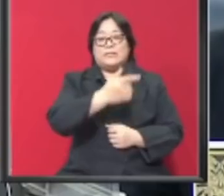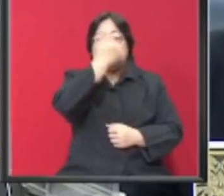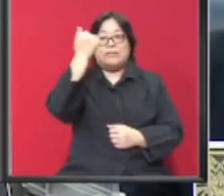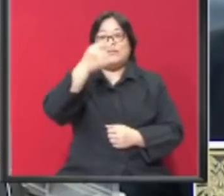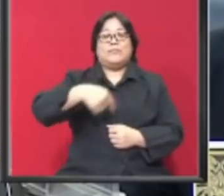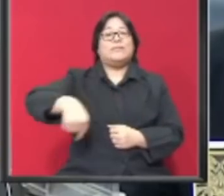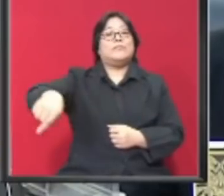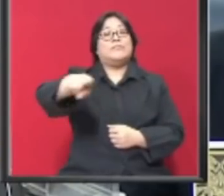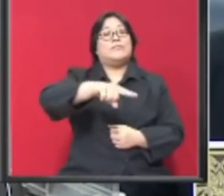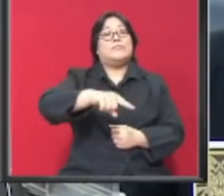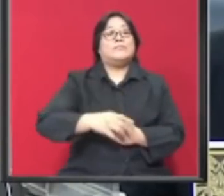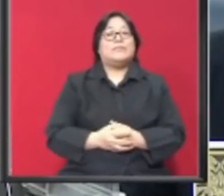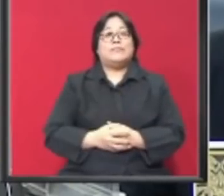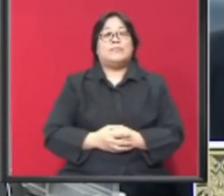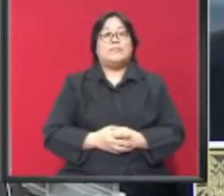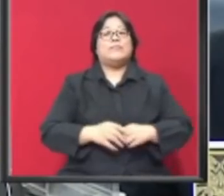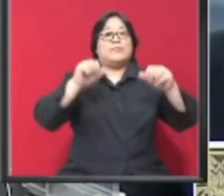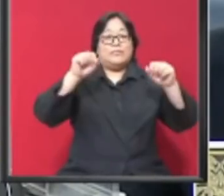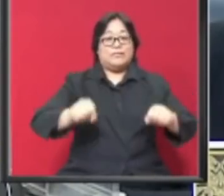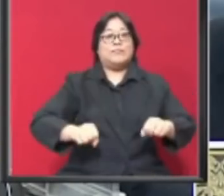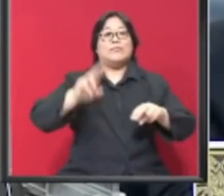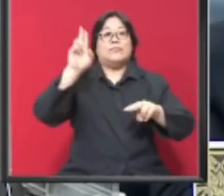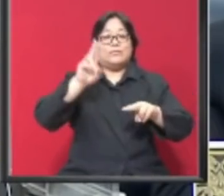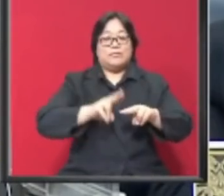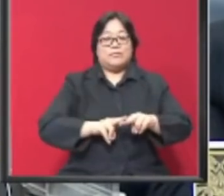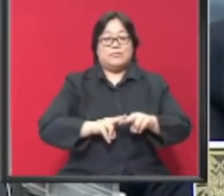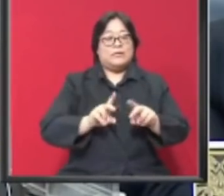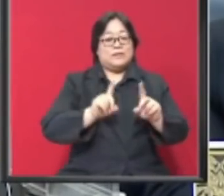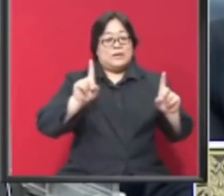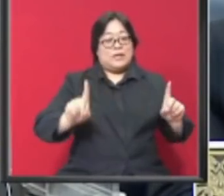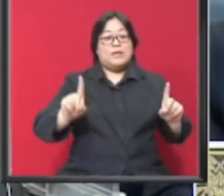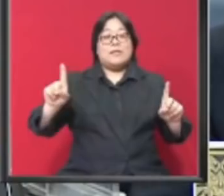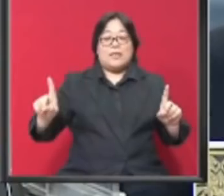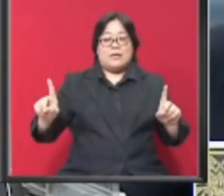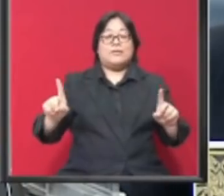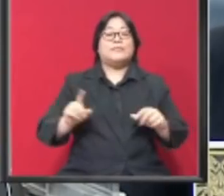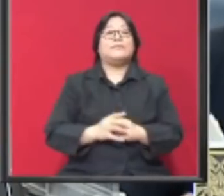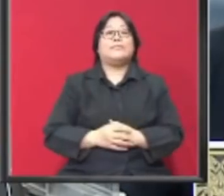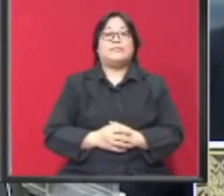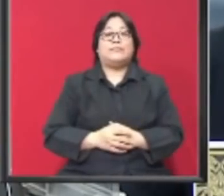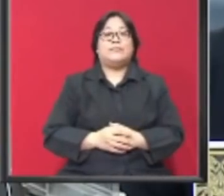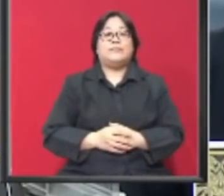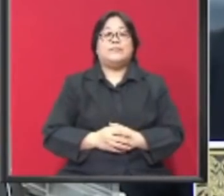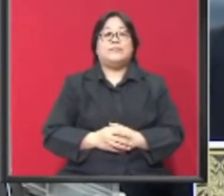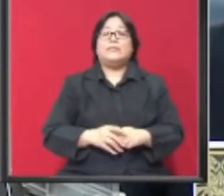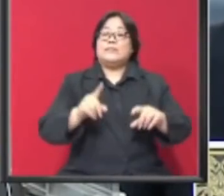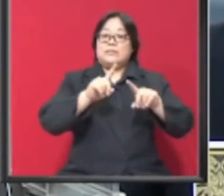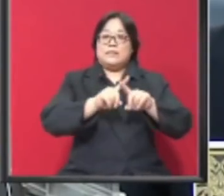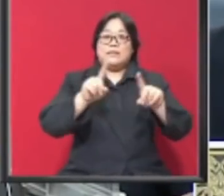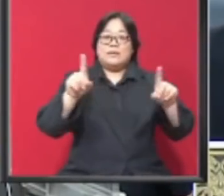mereka dapat duduk dengan jarak yang lebih jauh antara mereka